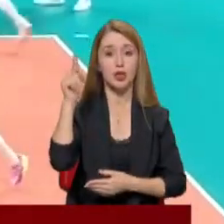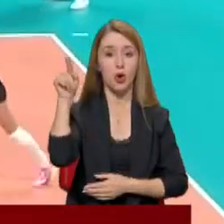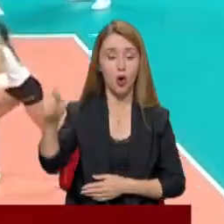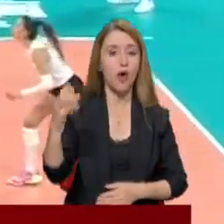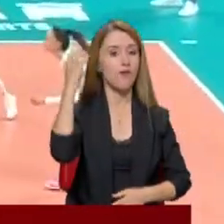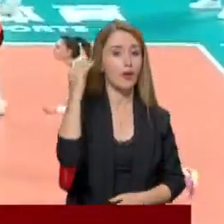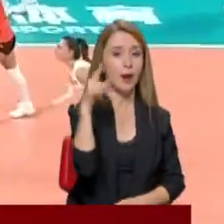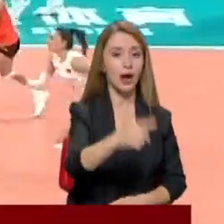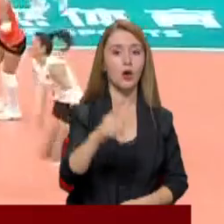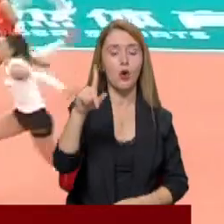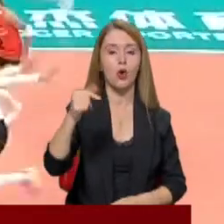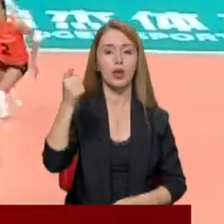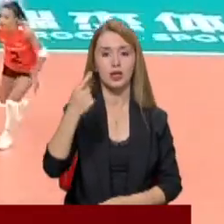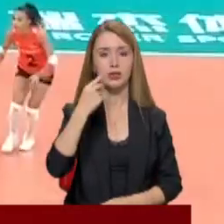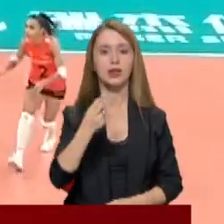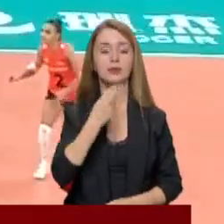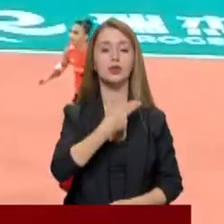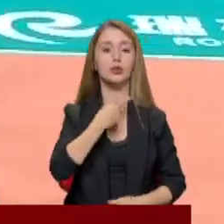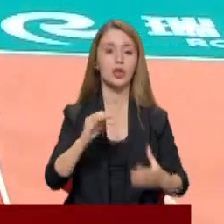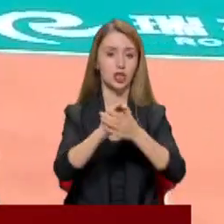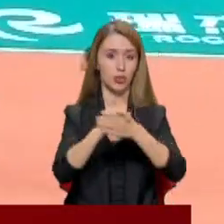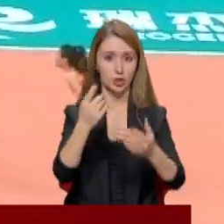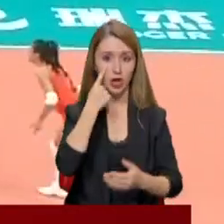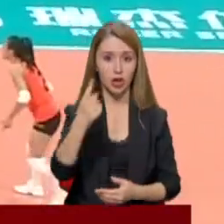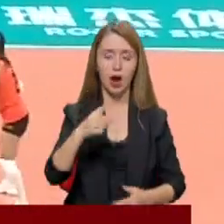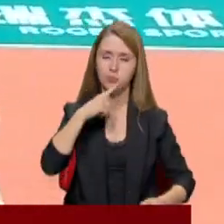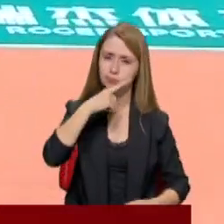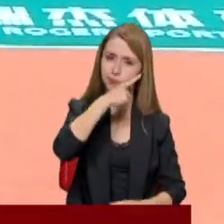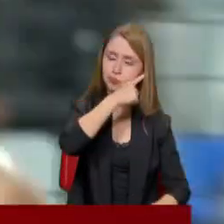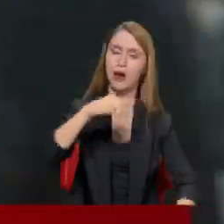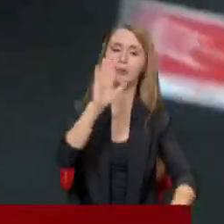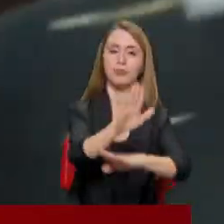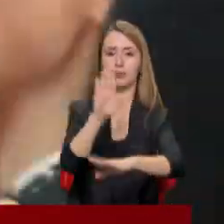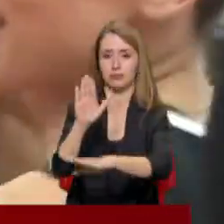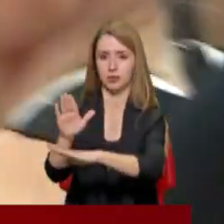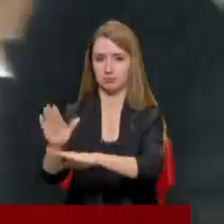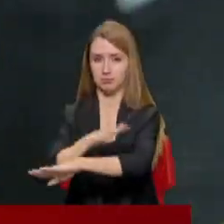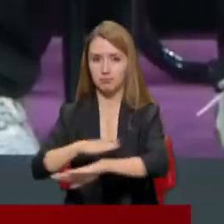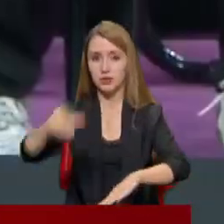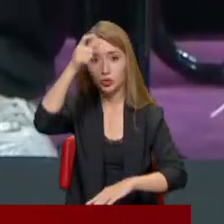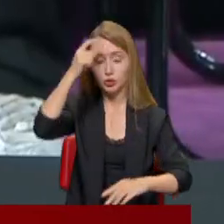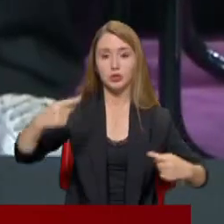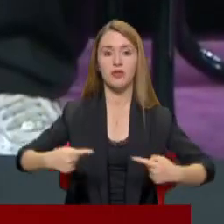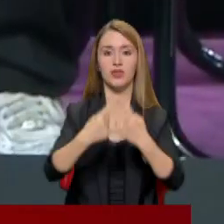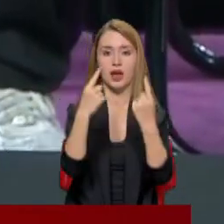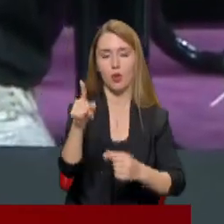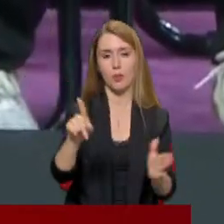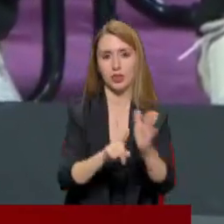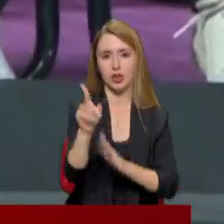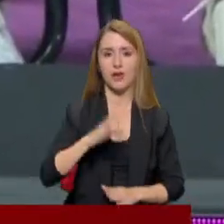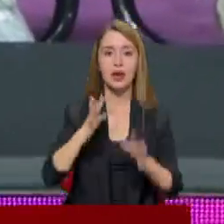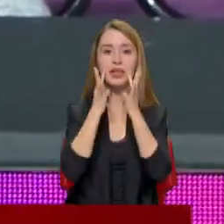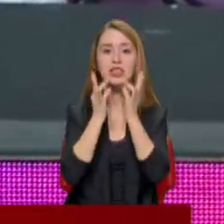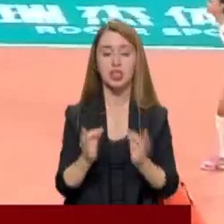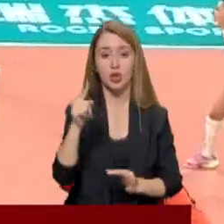ve Vakıfbank 16. Kadınlar Dünya Kulüpler Şampiyonası'nda zorlu rakipleri 1-1 aştı. Türk finaline adını yazdırdı. Çin'in